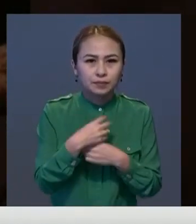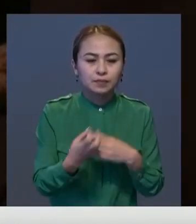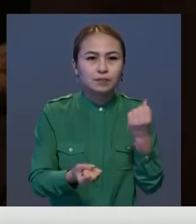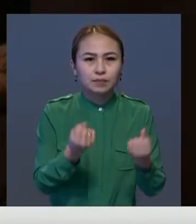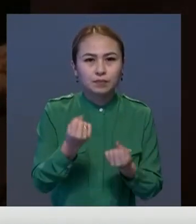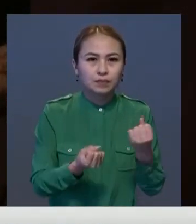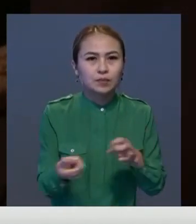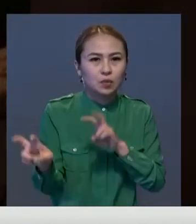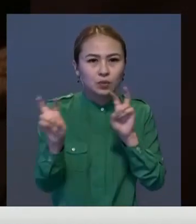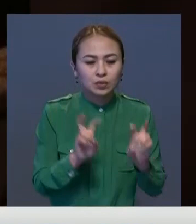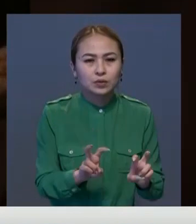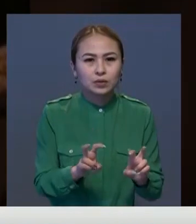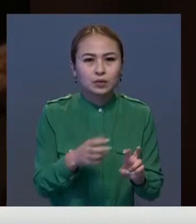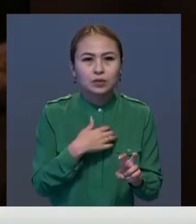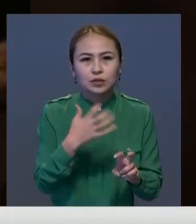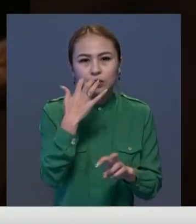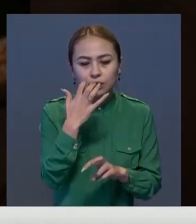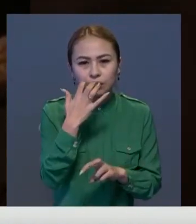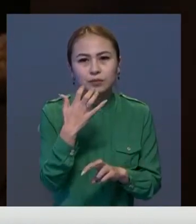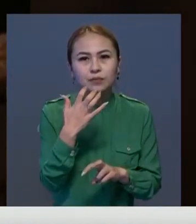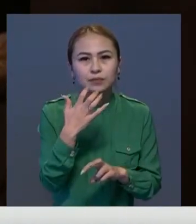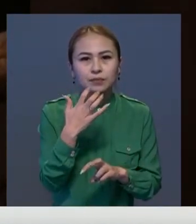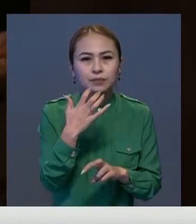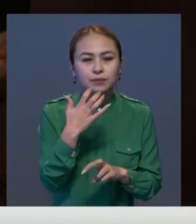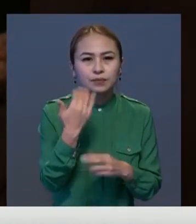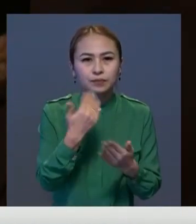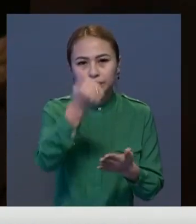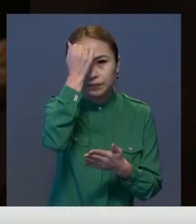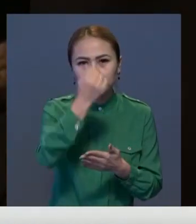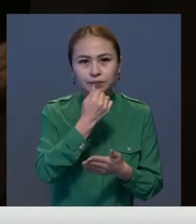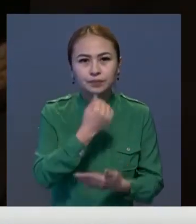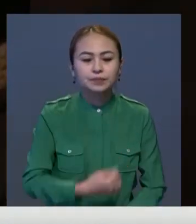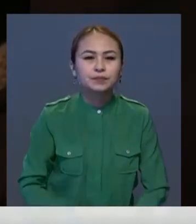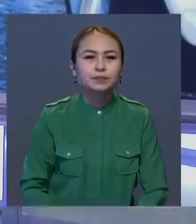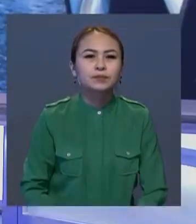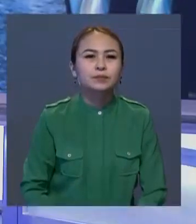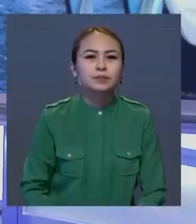машинасына отырғызып, бізді жылытып, оларға рахмат жоң.